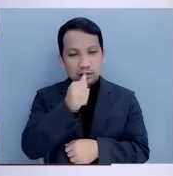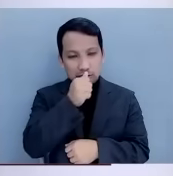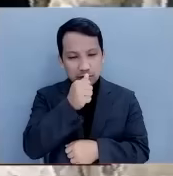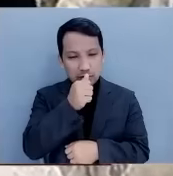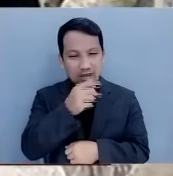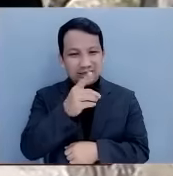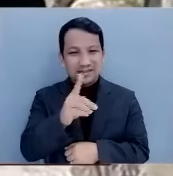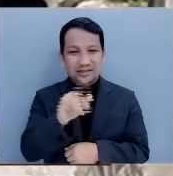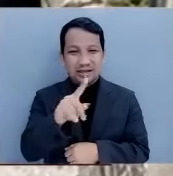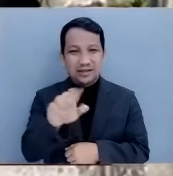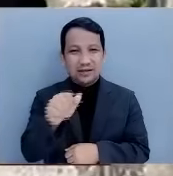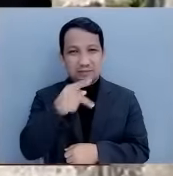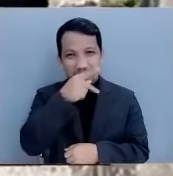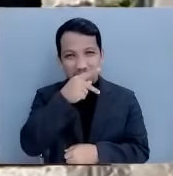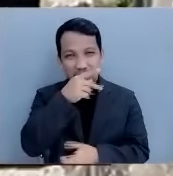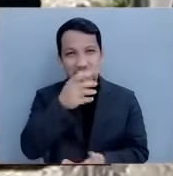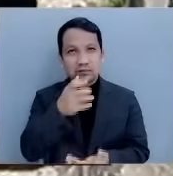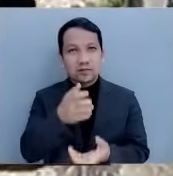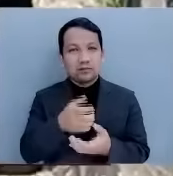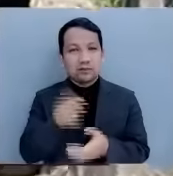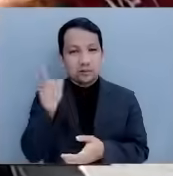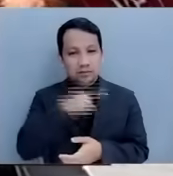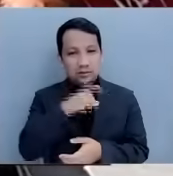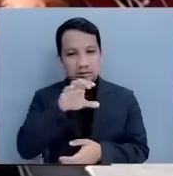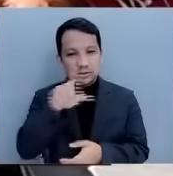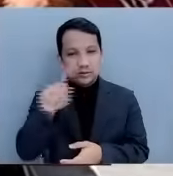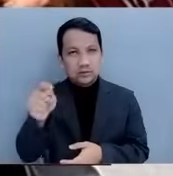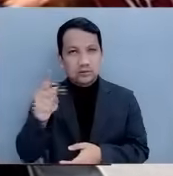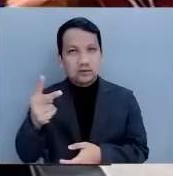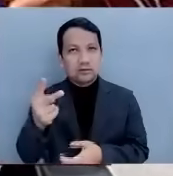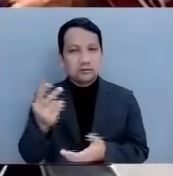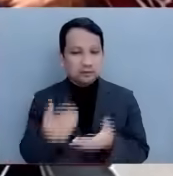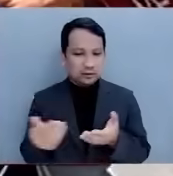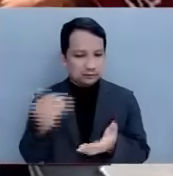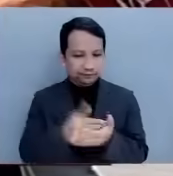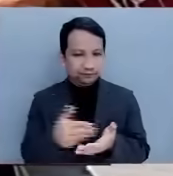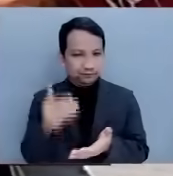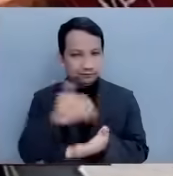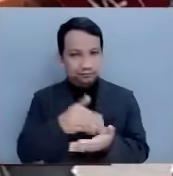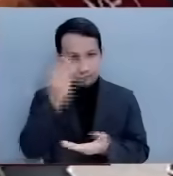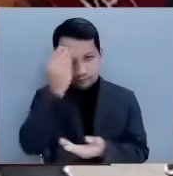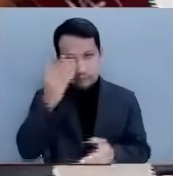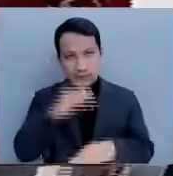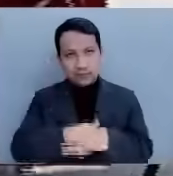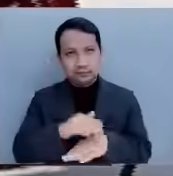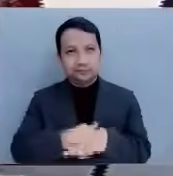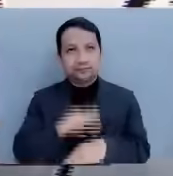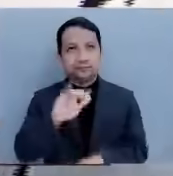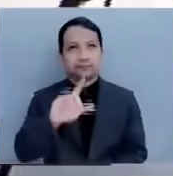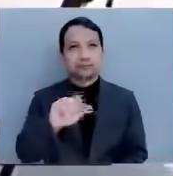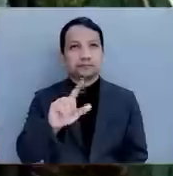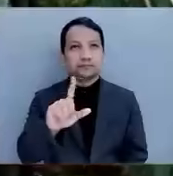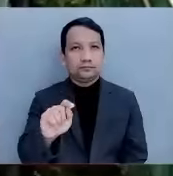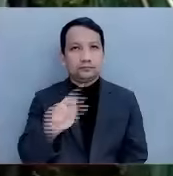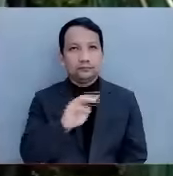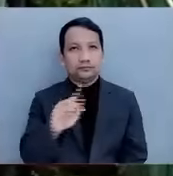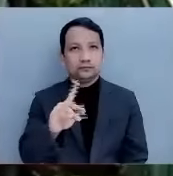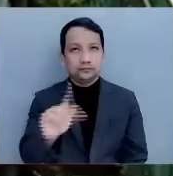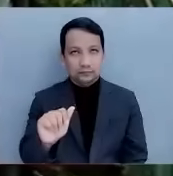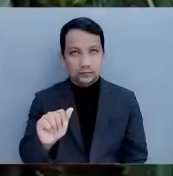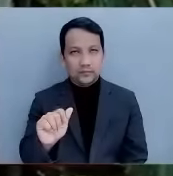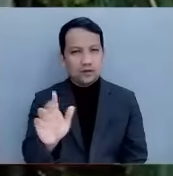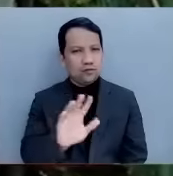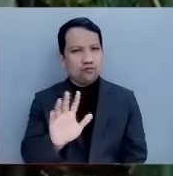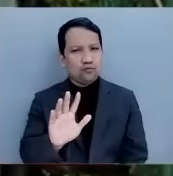CCTV. Sa ngayon, habang suspendido ang NCAP, paulit-ulit ang paalala ng IAC at MMDA sa mga motorista na huwag dumaan